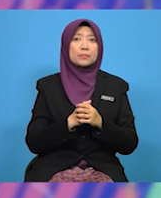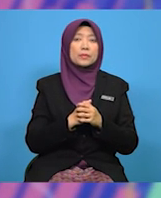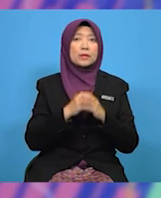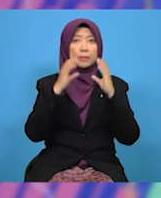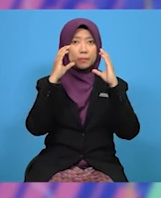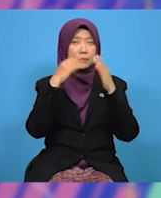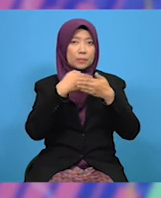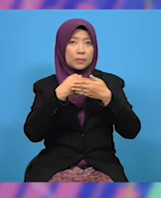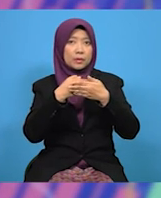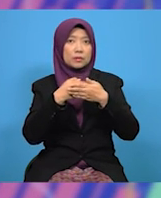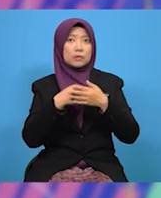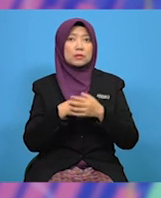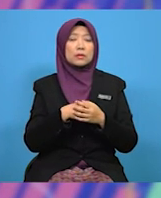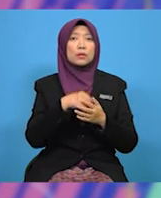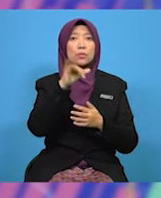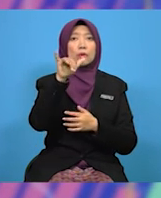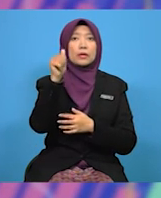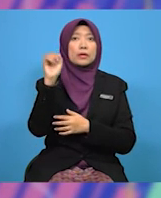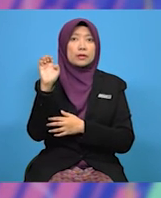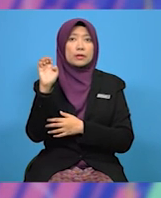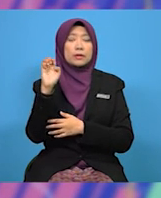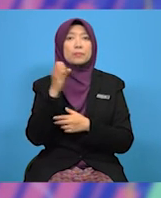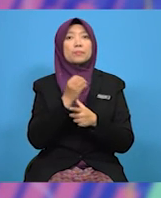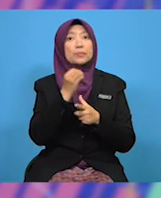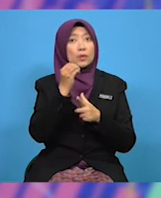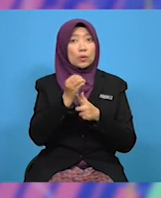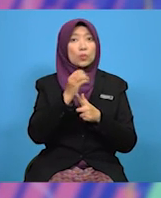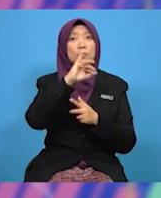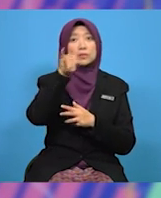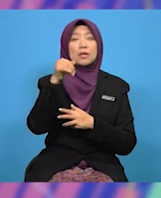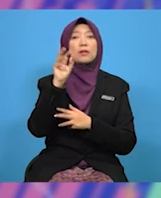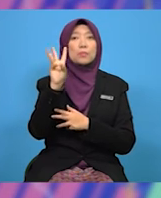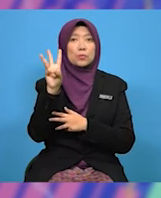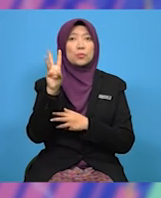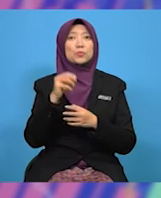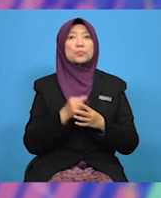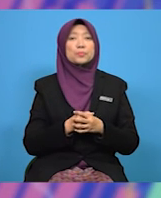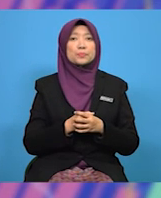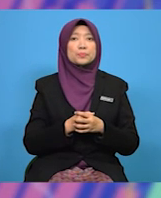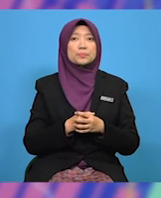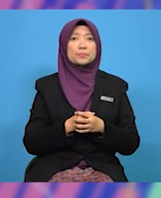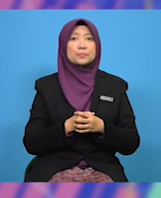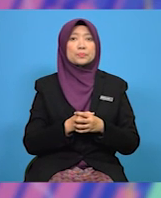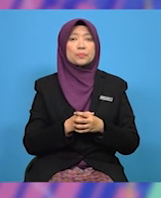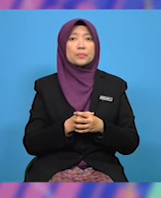ada pendekatan Wage ataupun pendekatan JD blom